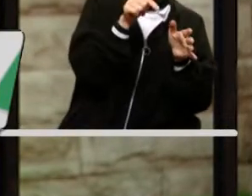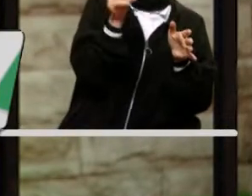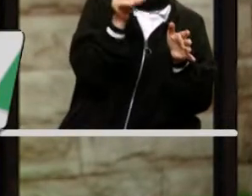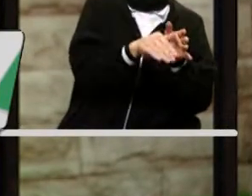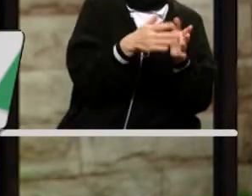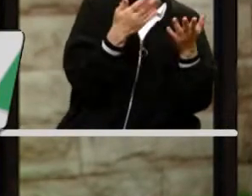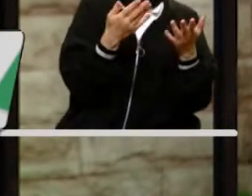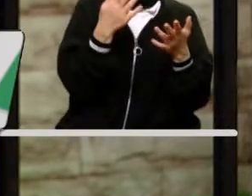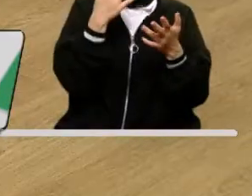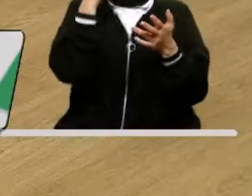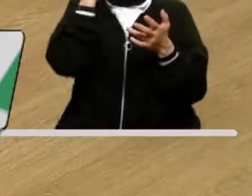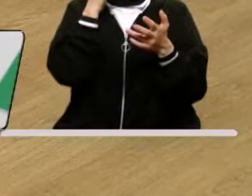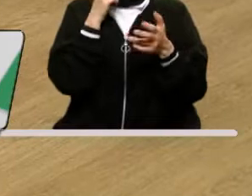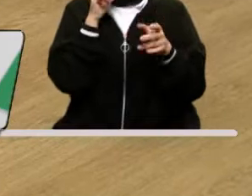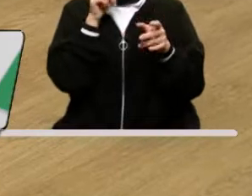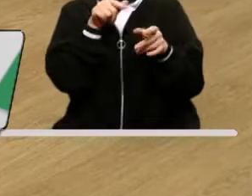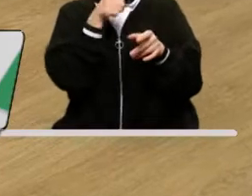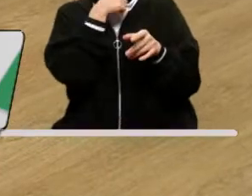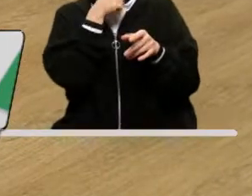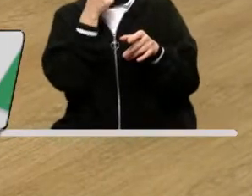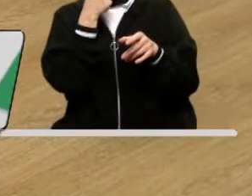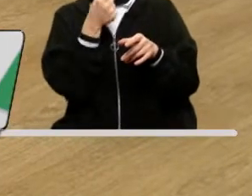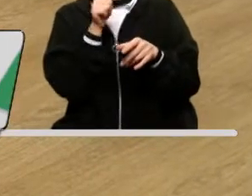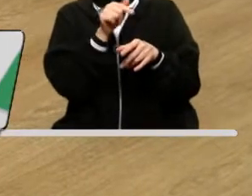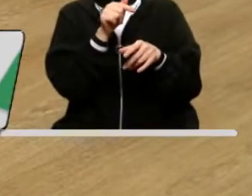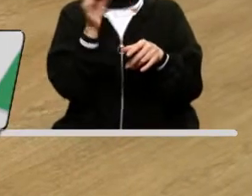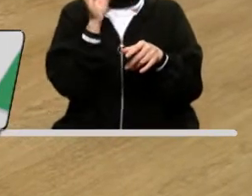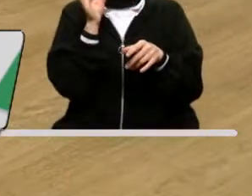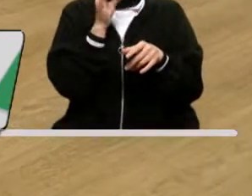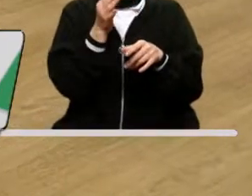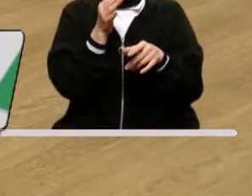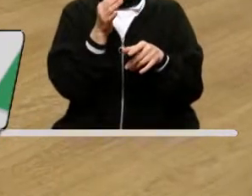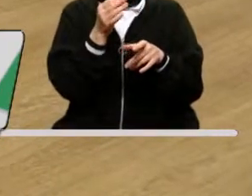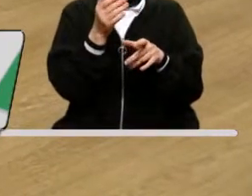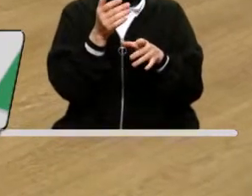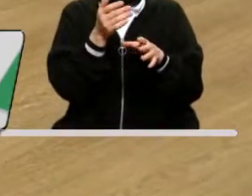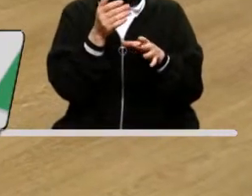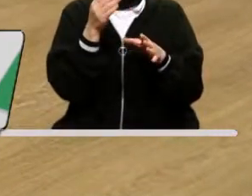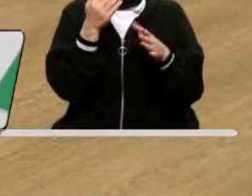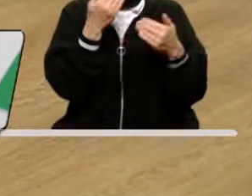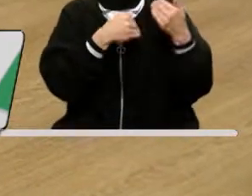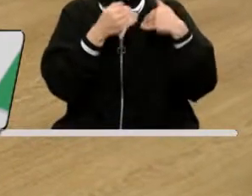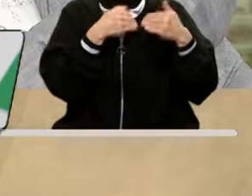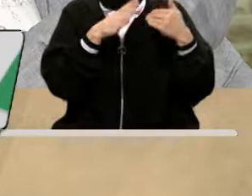ki, ya demiş bunu demiş hemen çalışanlarına şey yapın. Yarası çok hafif olduğu için çok